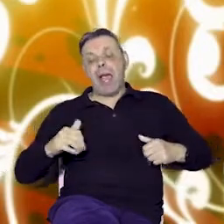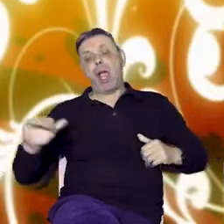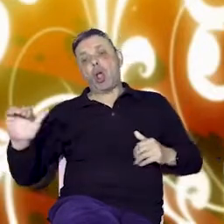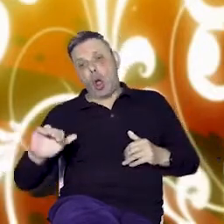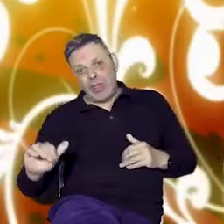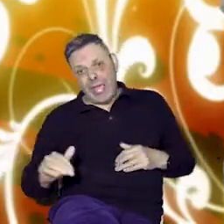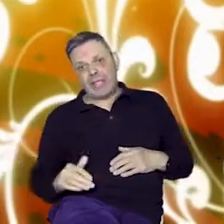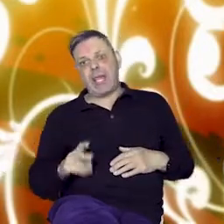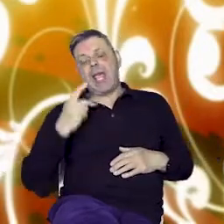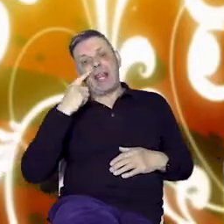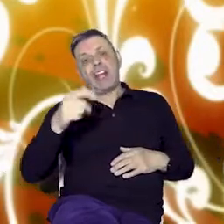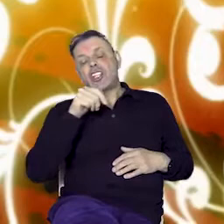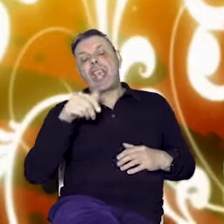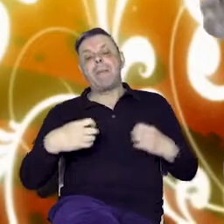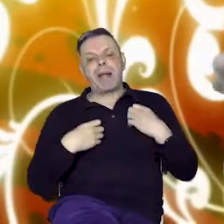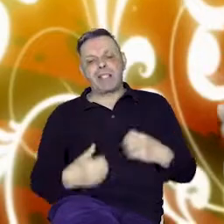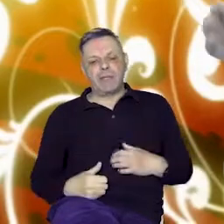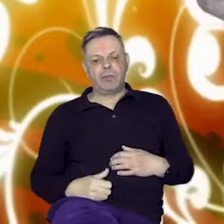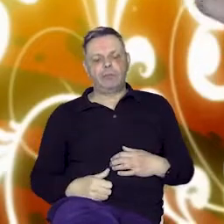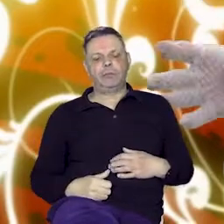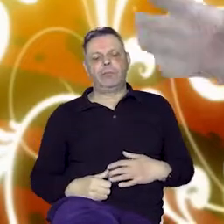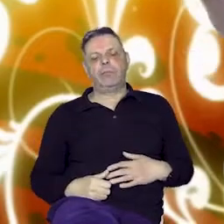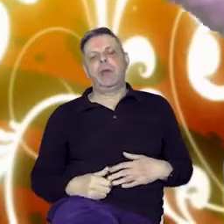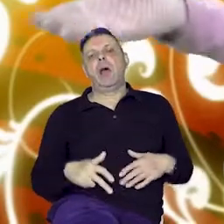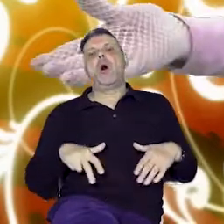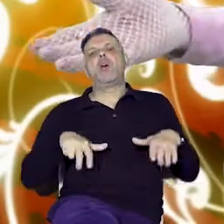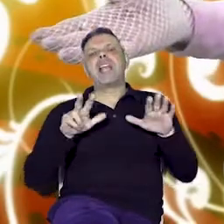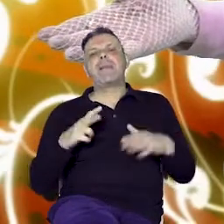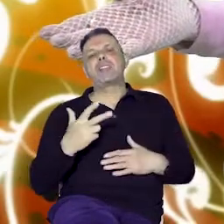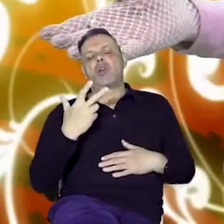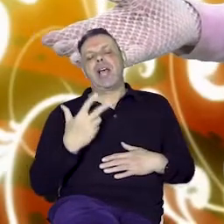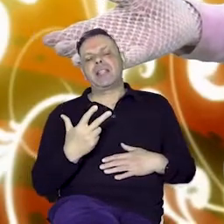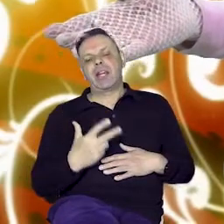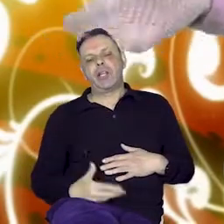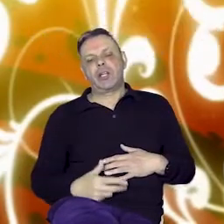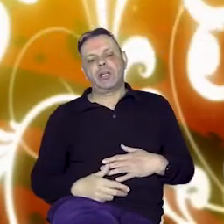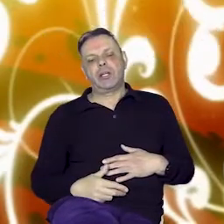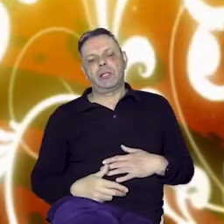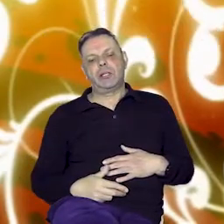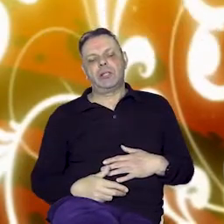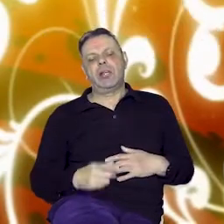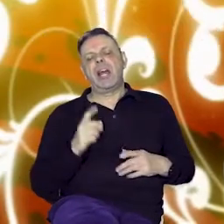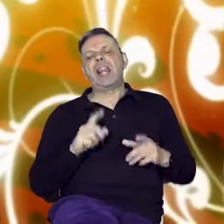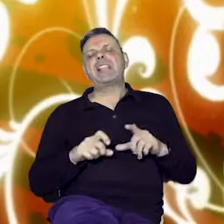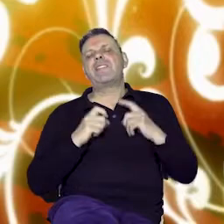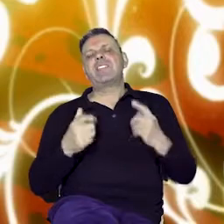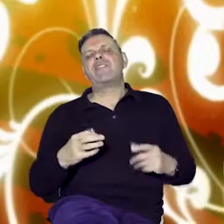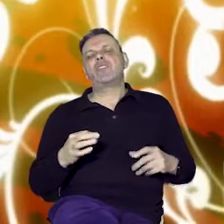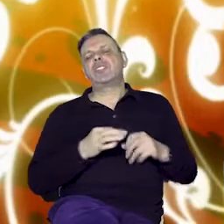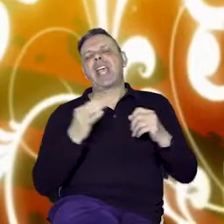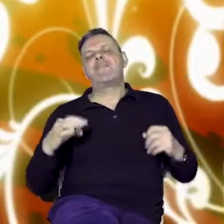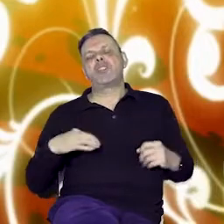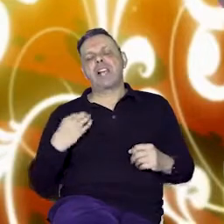ćete gledati, ali 18.3. na Nastavnom zavodu za javno zdravstvo slušat ćete